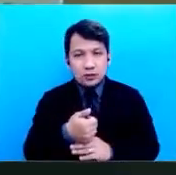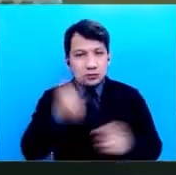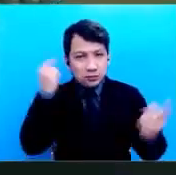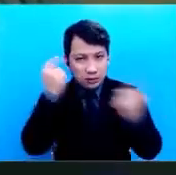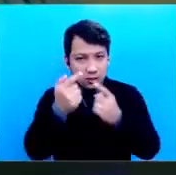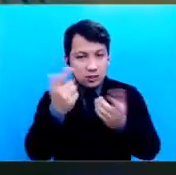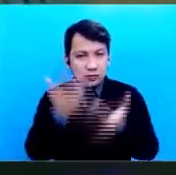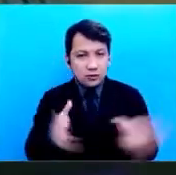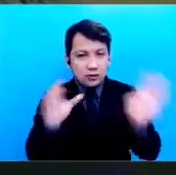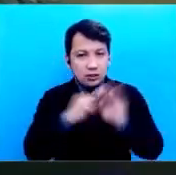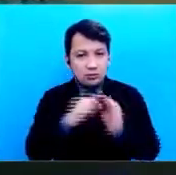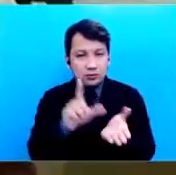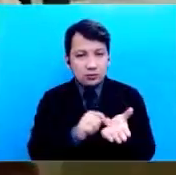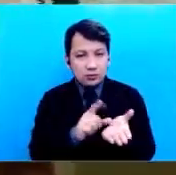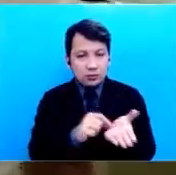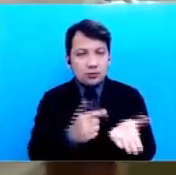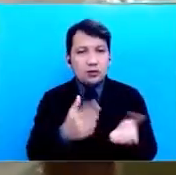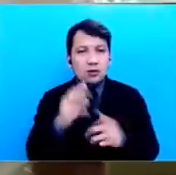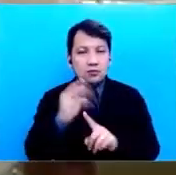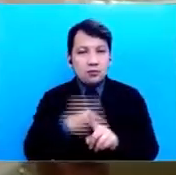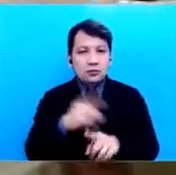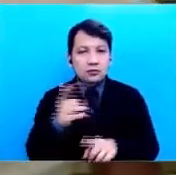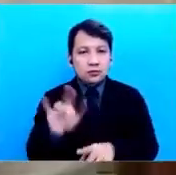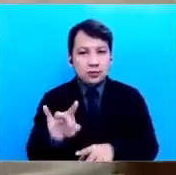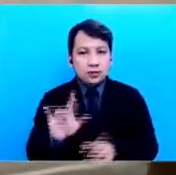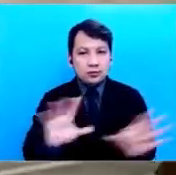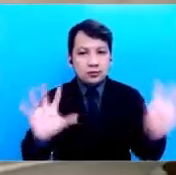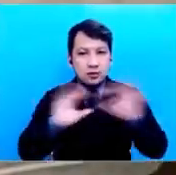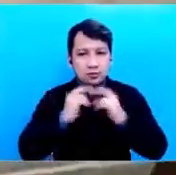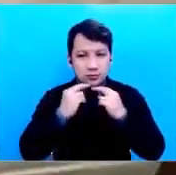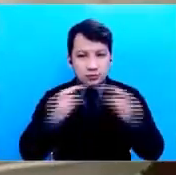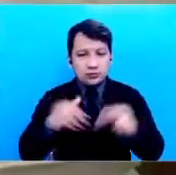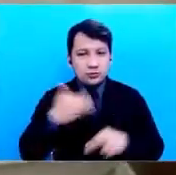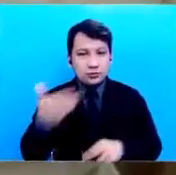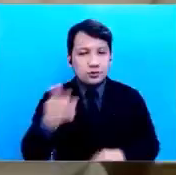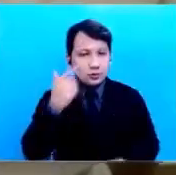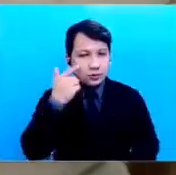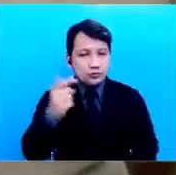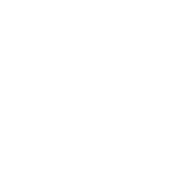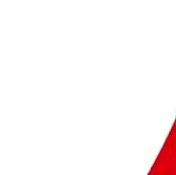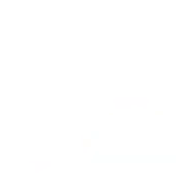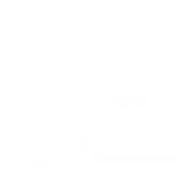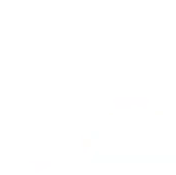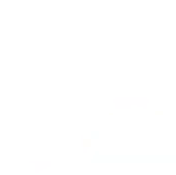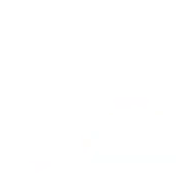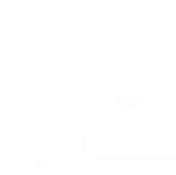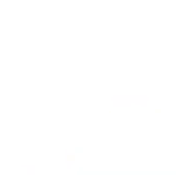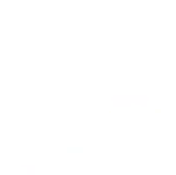balota sa March 28. Nagbabalita mula sa Frontline, Greg Gregorio, News 5.